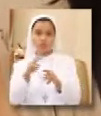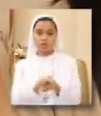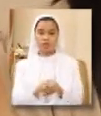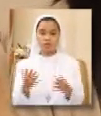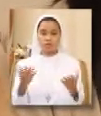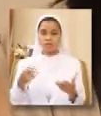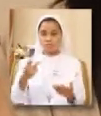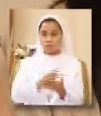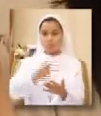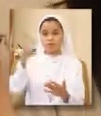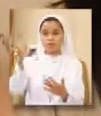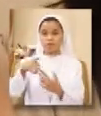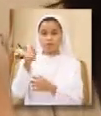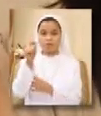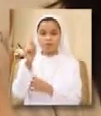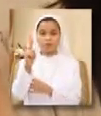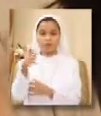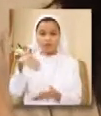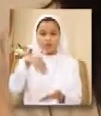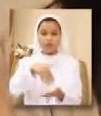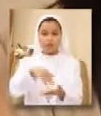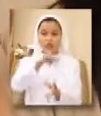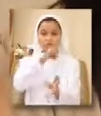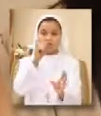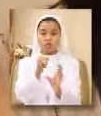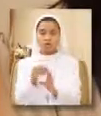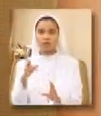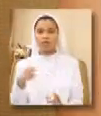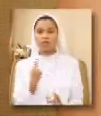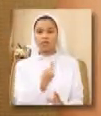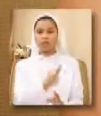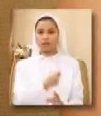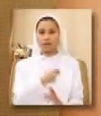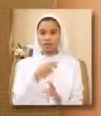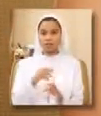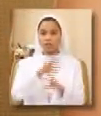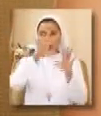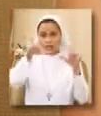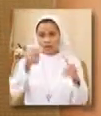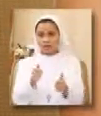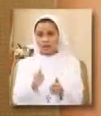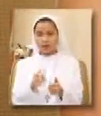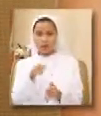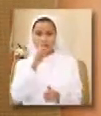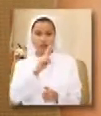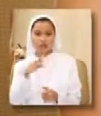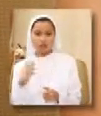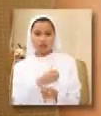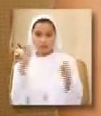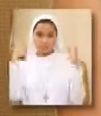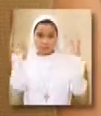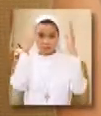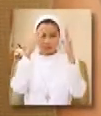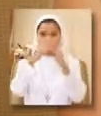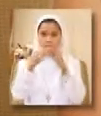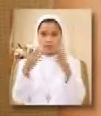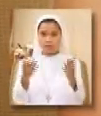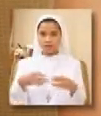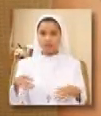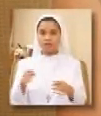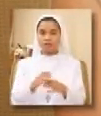nindugiraray kami sa samuyang pangungumusta sa satuyang Arsobispo Can Caceres. Salamat po sa samuyang mga sponsors na